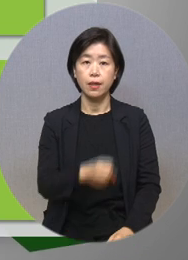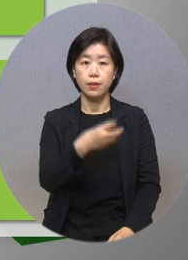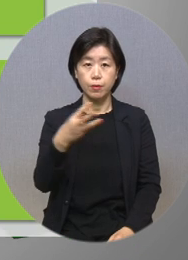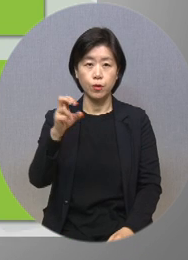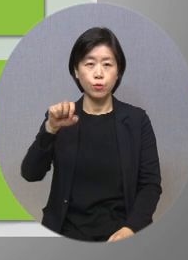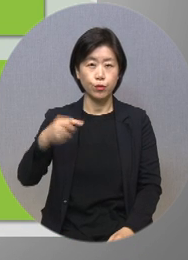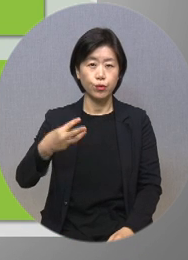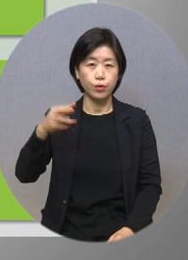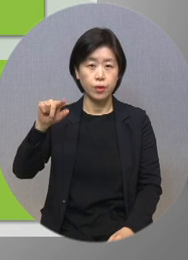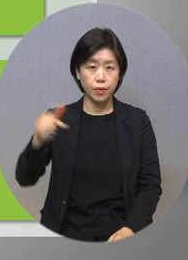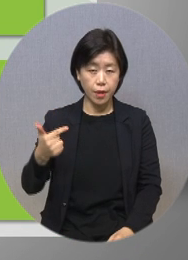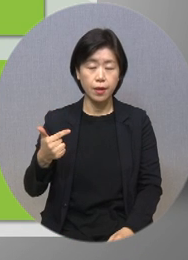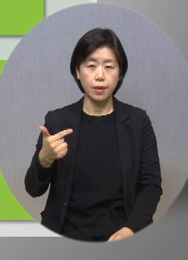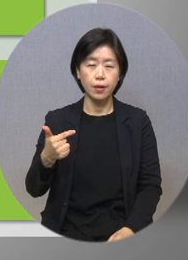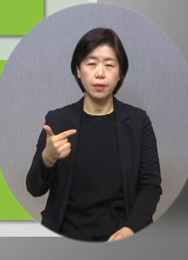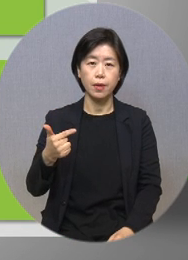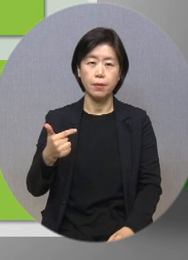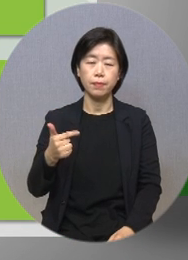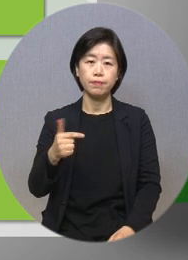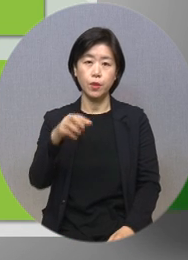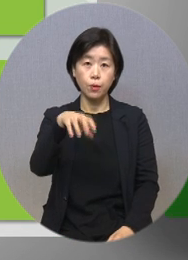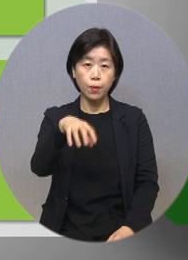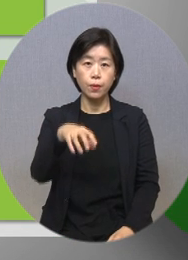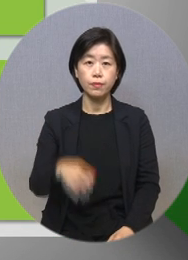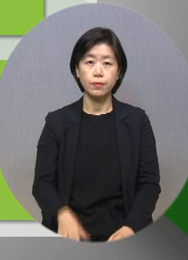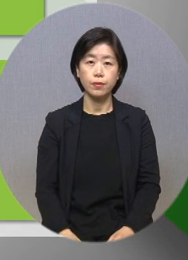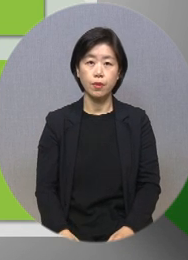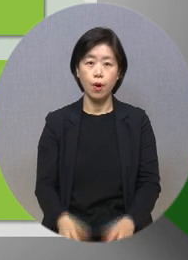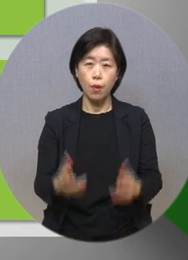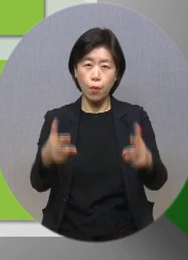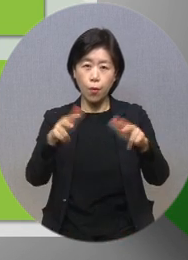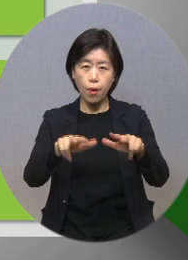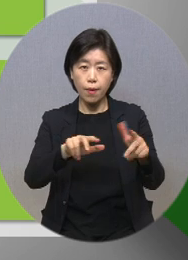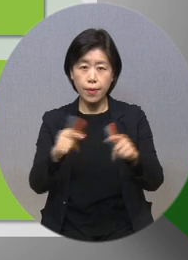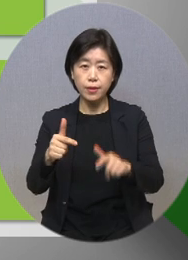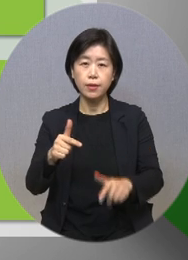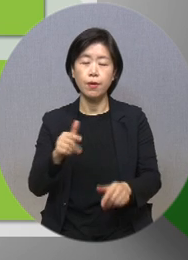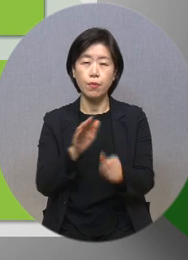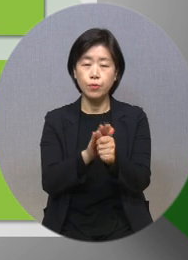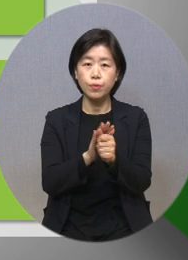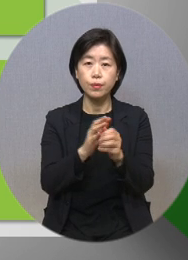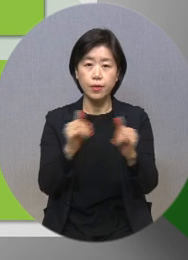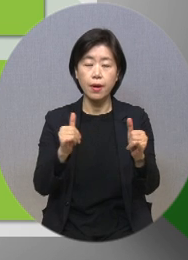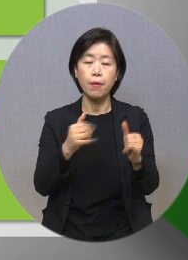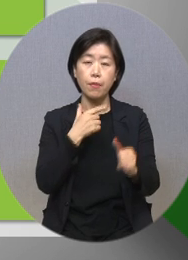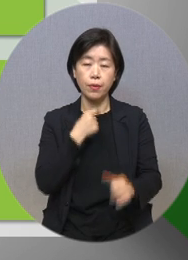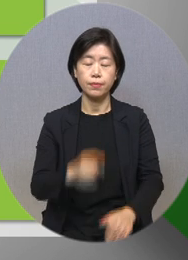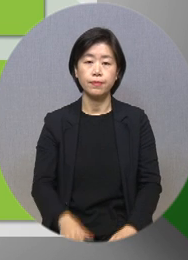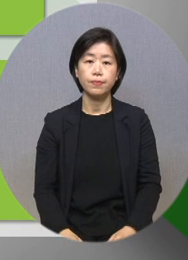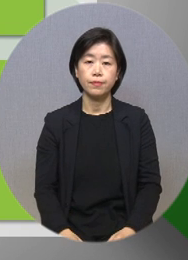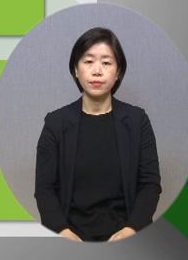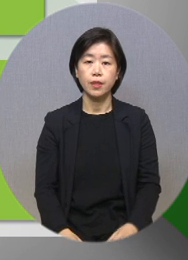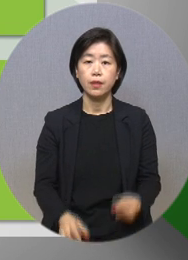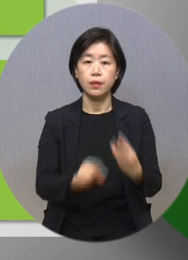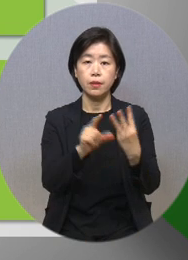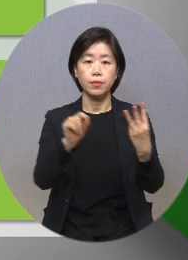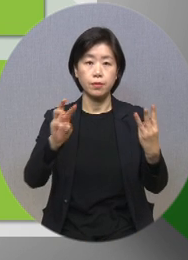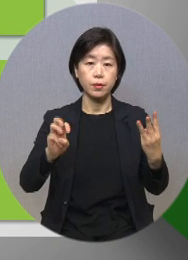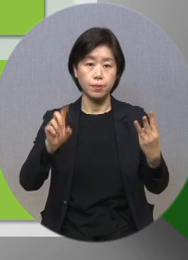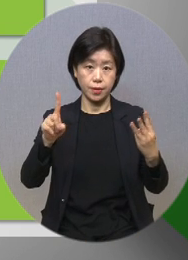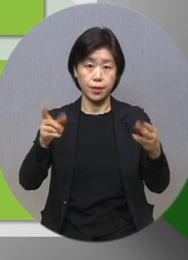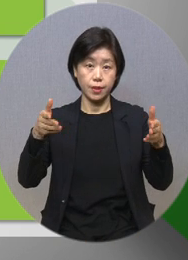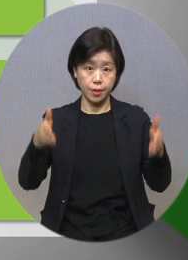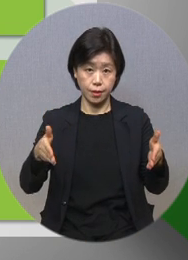삼성물산 주식회사 에버랜드 리조트에서 테마파크 서비스원을 모집합니다. 접수 마감일은 3월